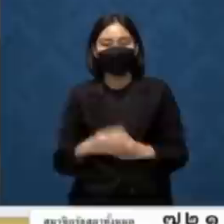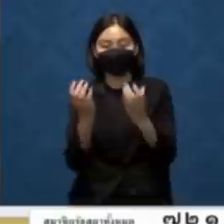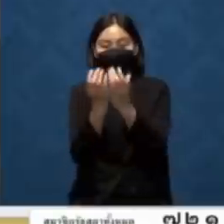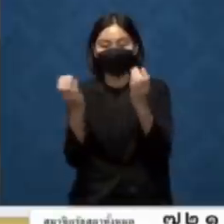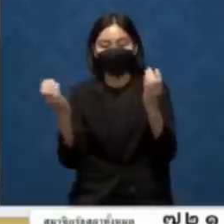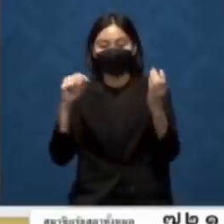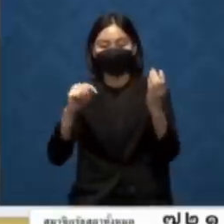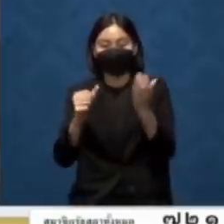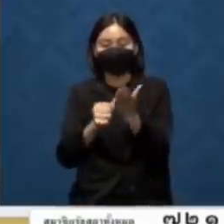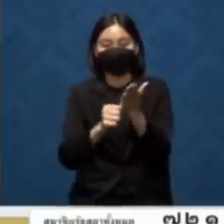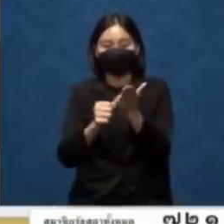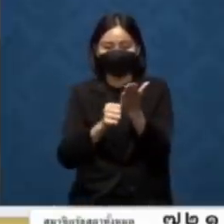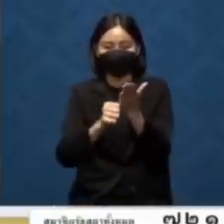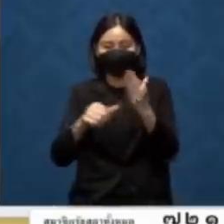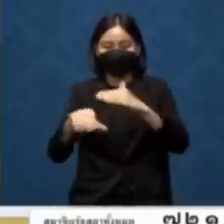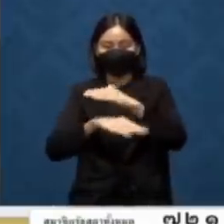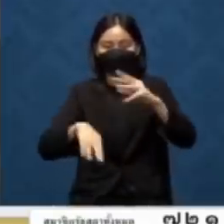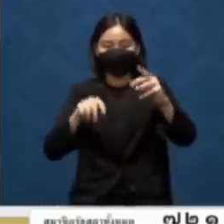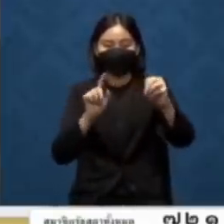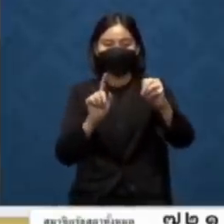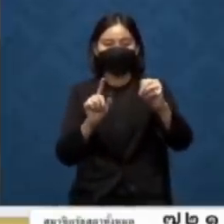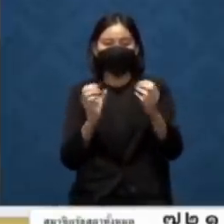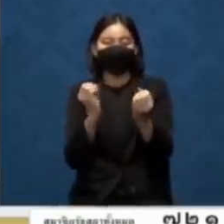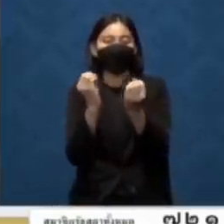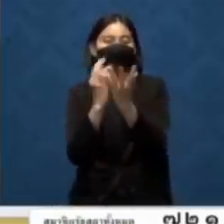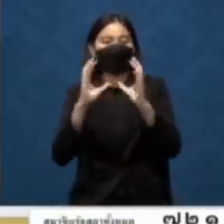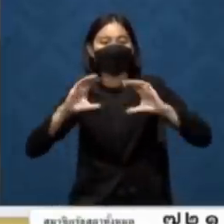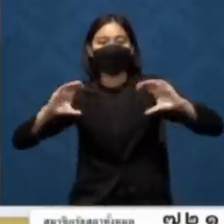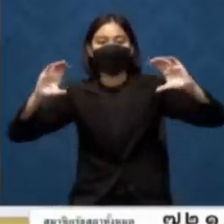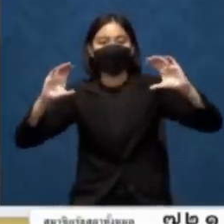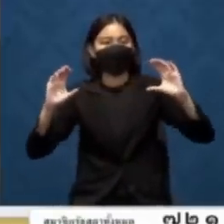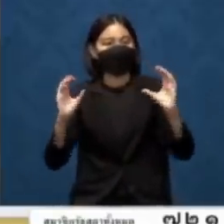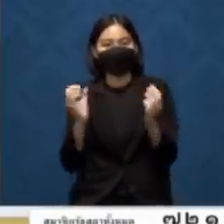มนูลชาวบนมอยู่ภายใต้มาตรัหนึ่งนั่ก็คอกะทบกัรูปแบของรัฐใดๆ ไม่ได้เลย